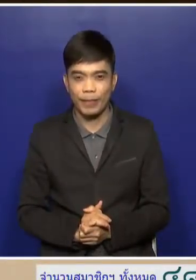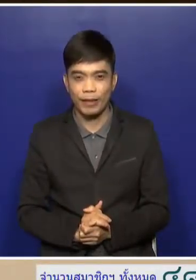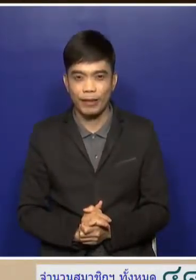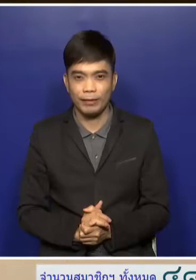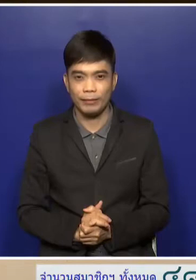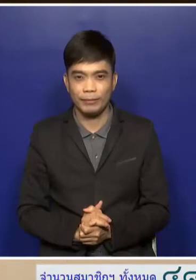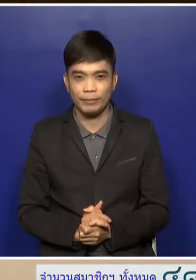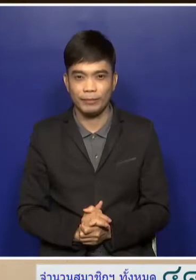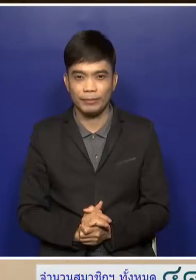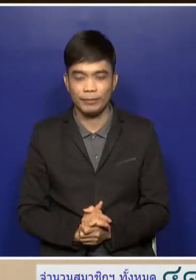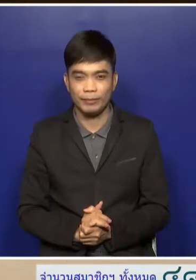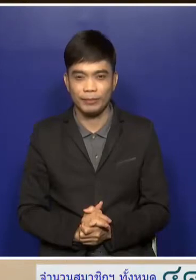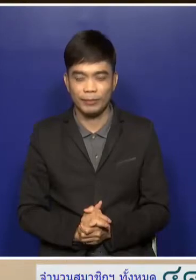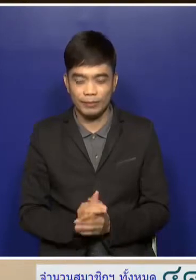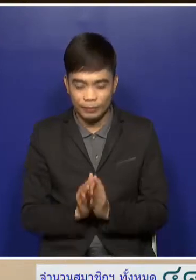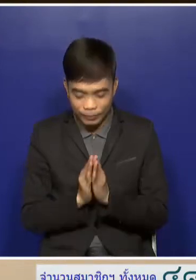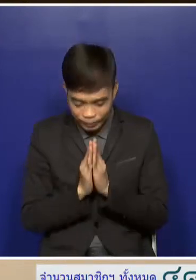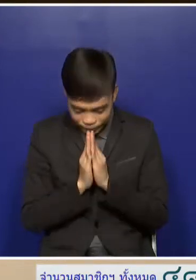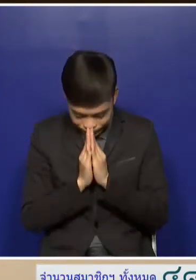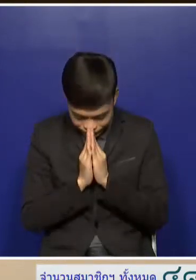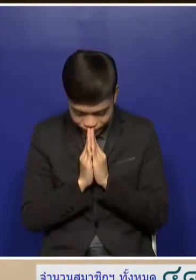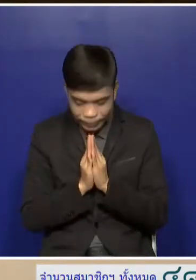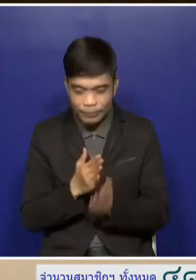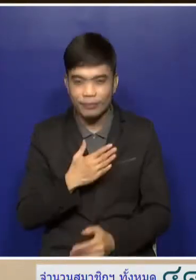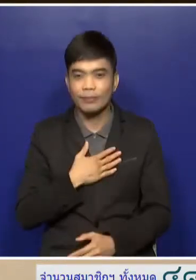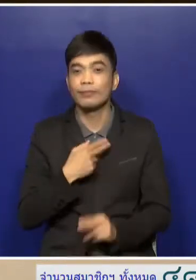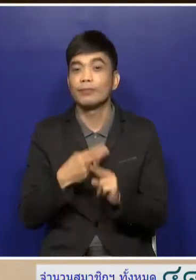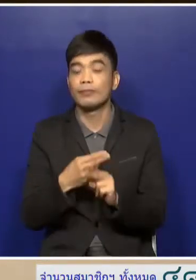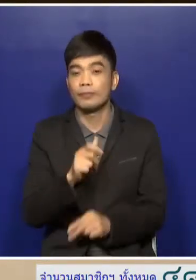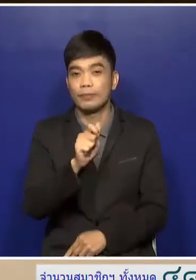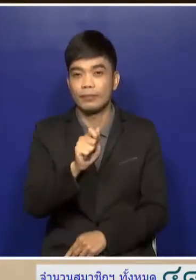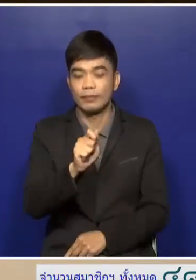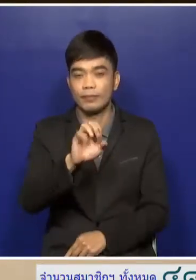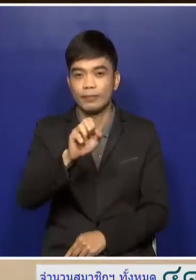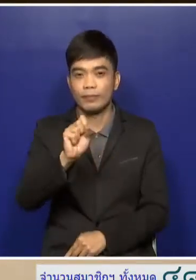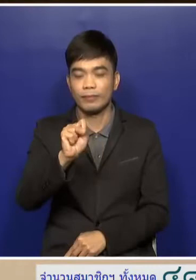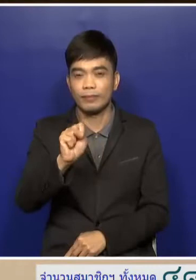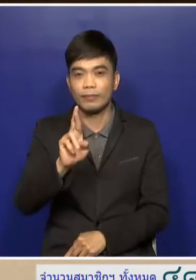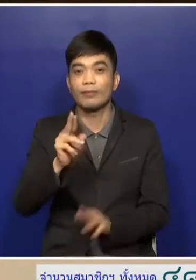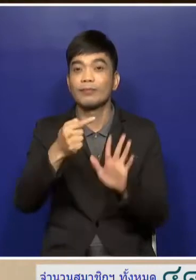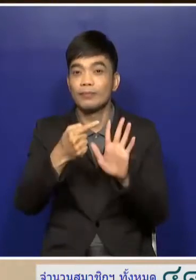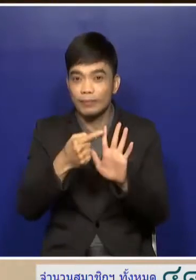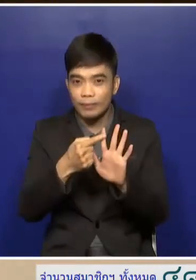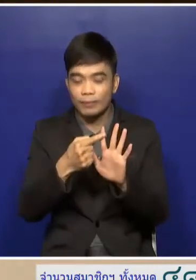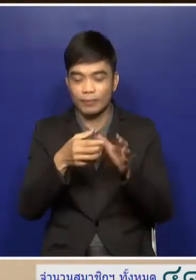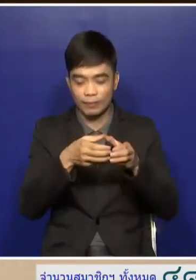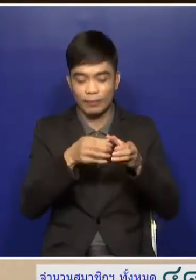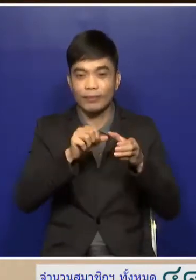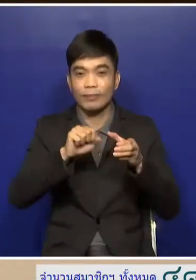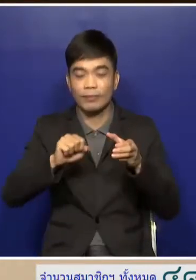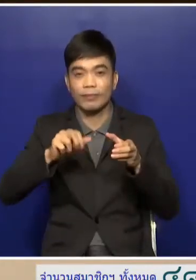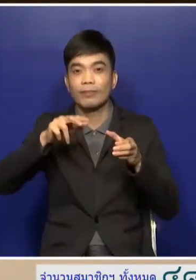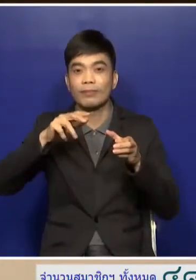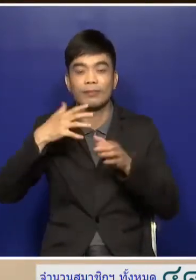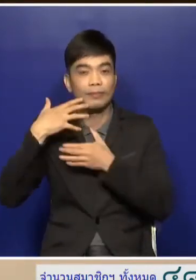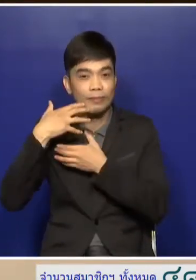กราบเรียนท่านประธานสภาที่เคารพกระผมนายอิสระสมชัยส.ส.บัญชีรายชื่อพรรคประชาธิปัตย์ท่านประธานที่เค